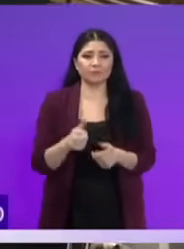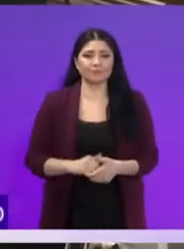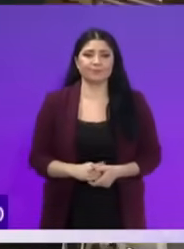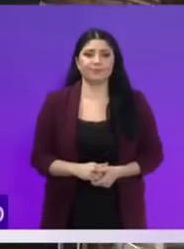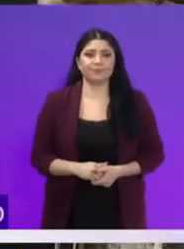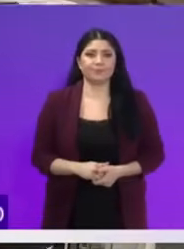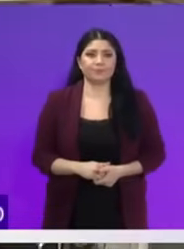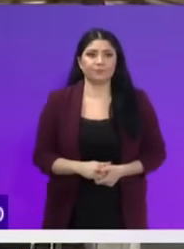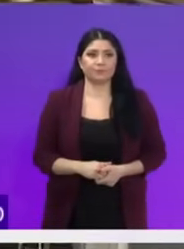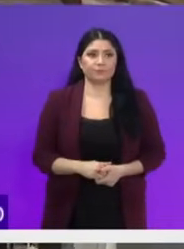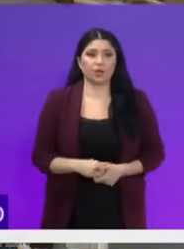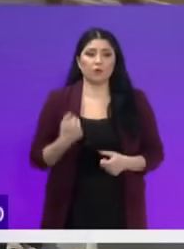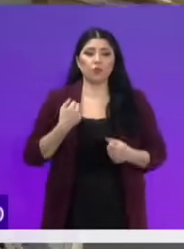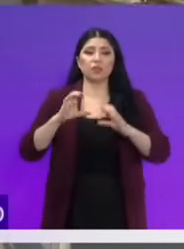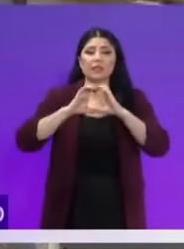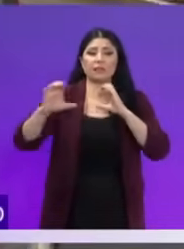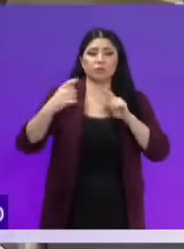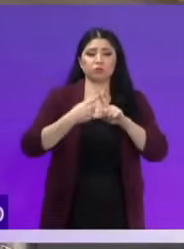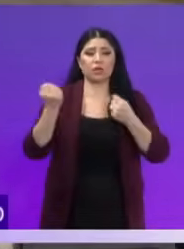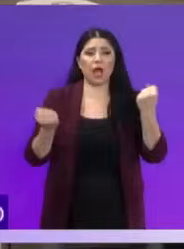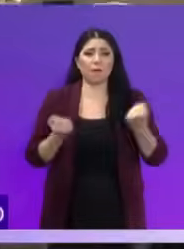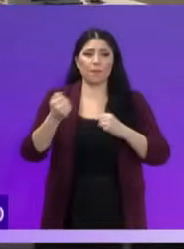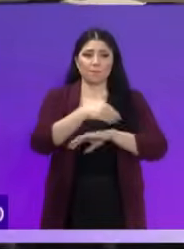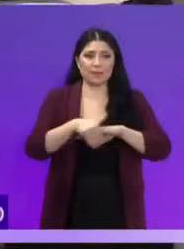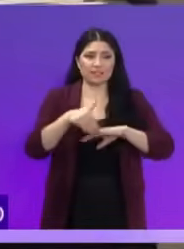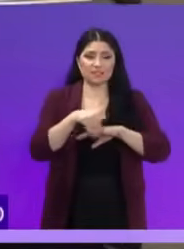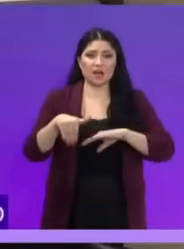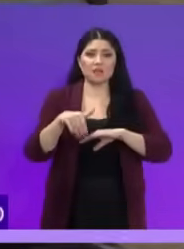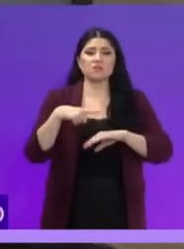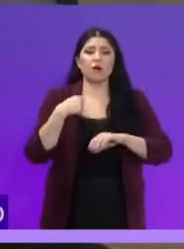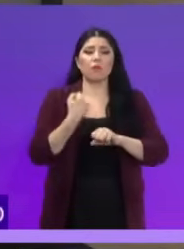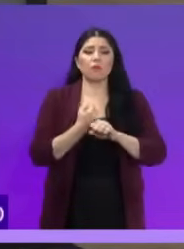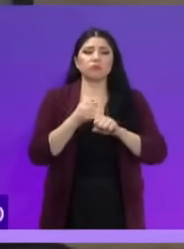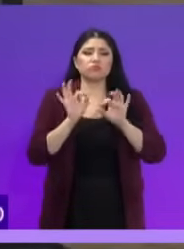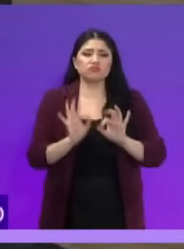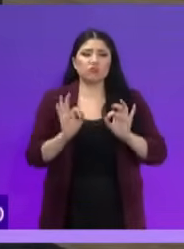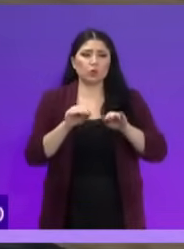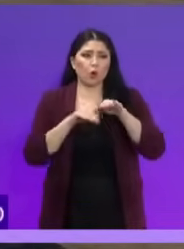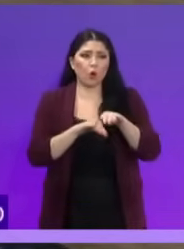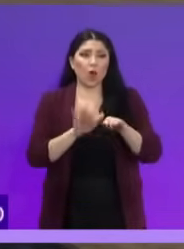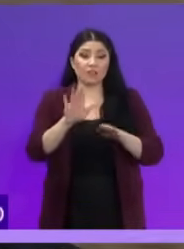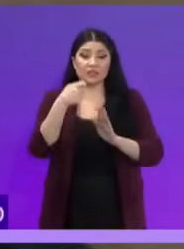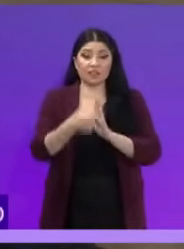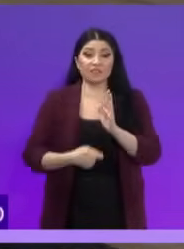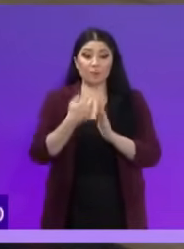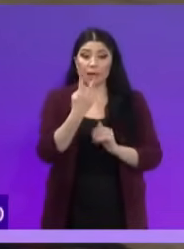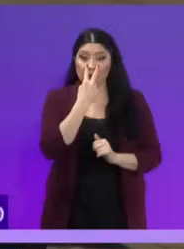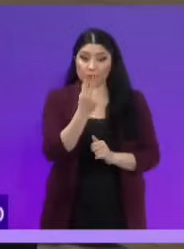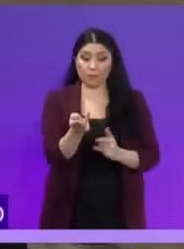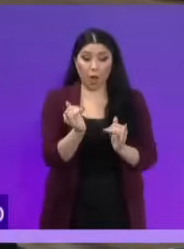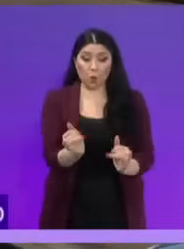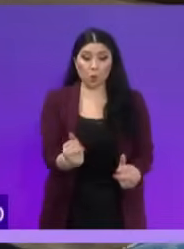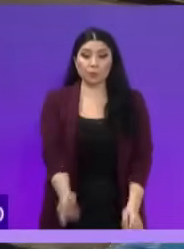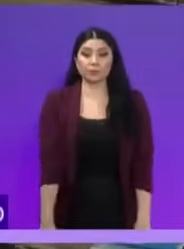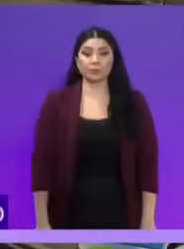că au scos tirurile și camioanele pe străzi, merg încet în coloană și astfel de imagini pe care le vedem chiar